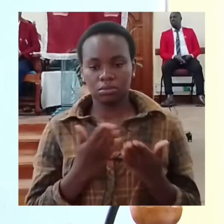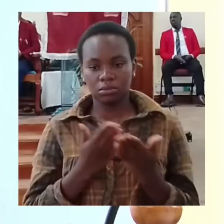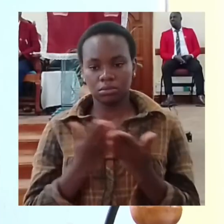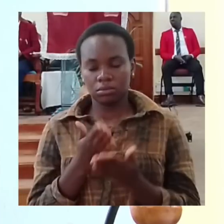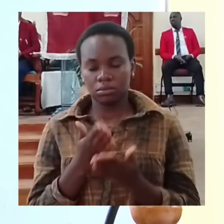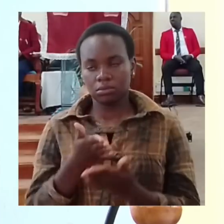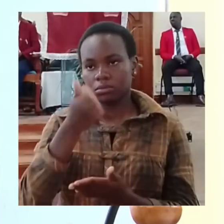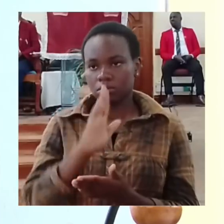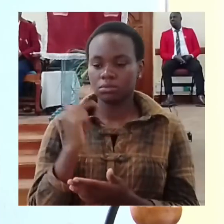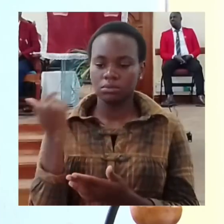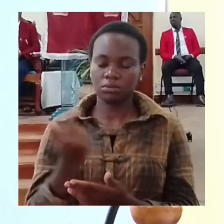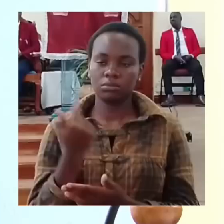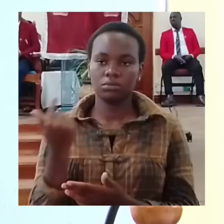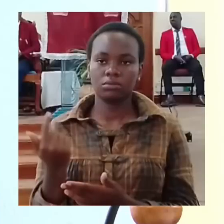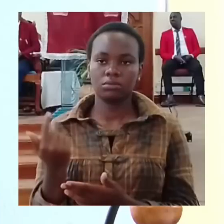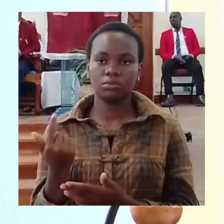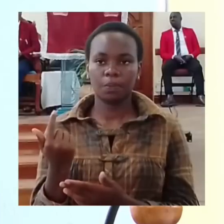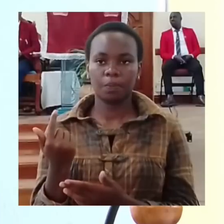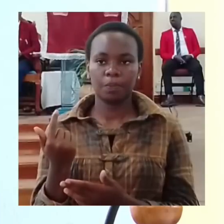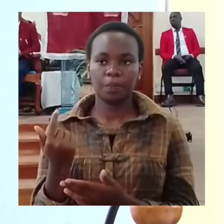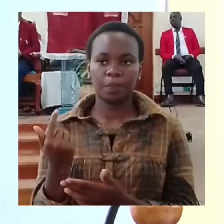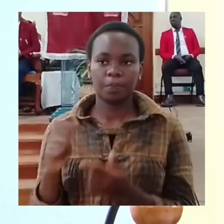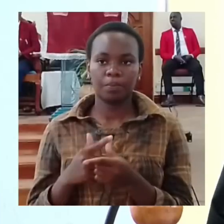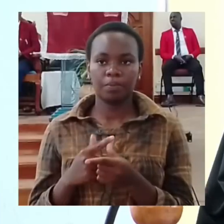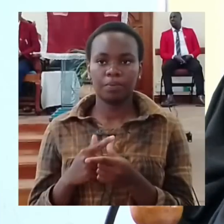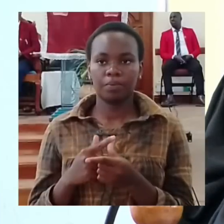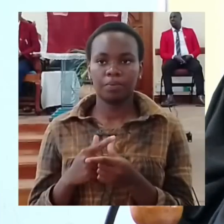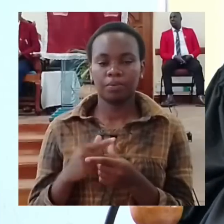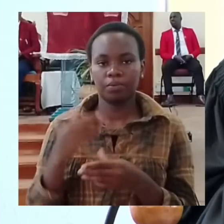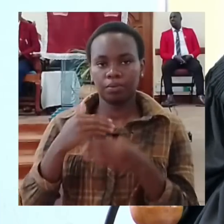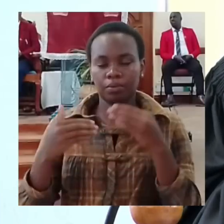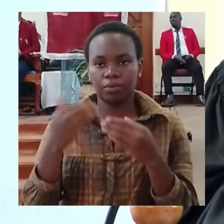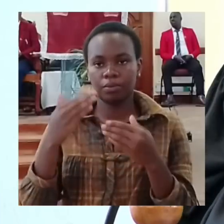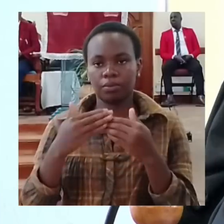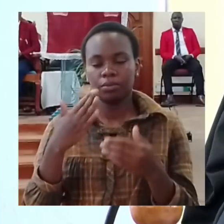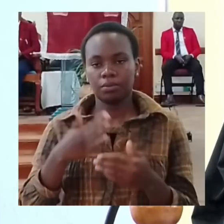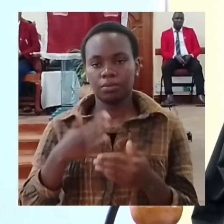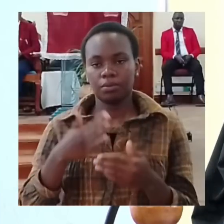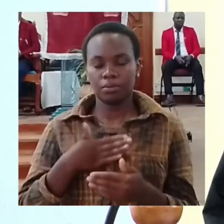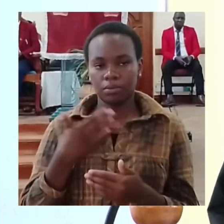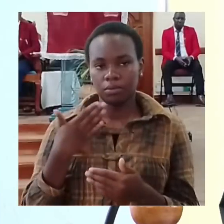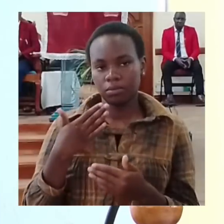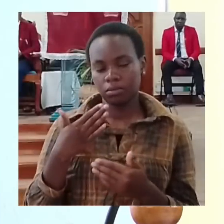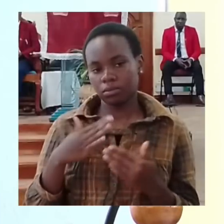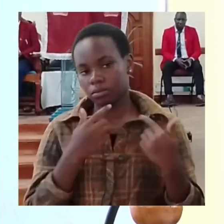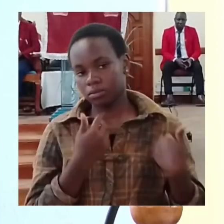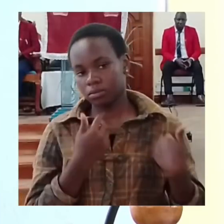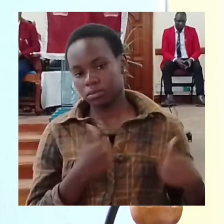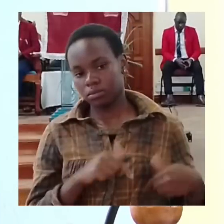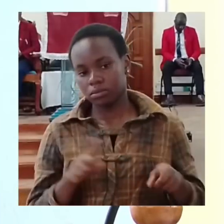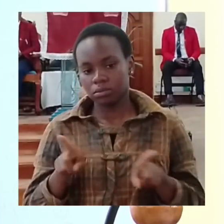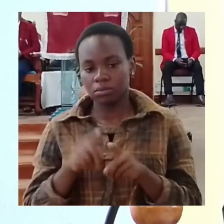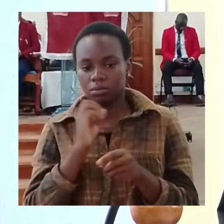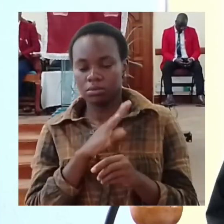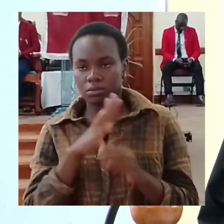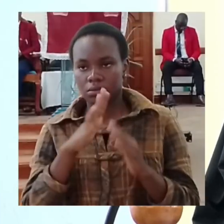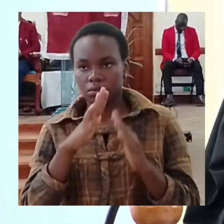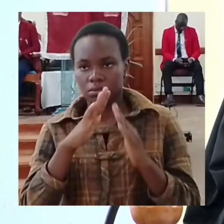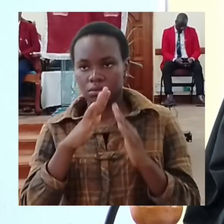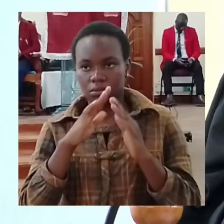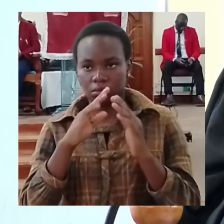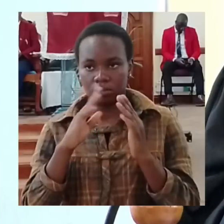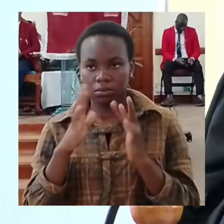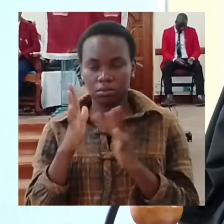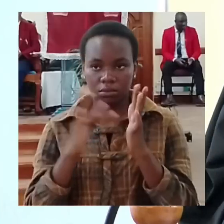Ngai. Bwana asifiwe. Nyumbĩra ngoro ya gũgwĩtigĩra Mwathani, rĩrĩ